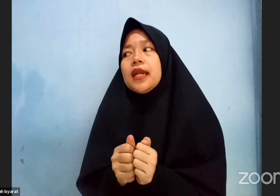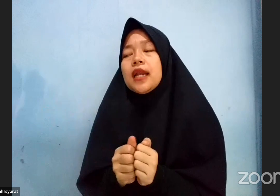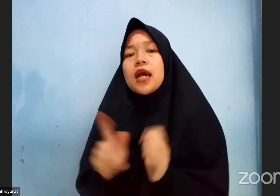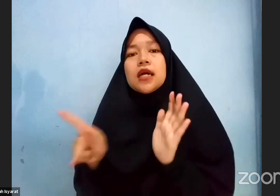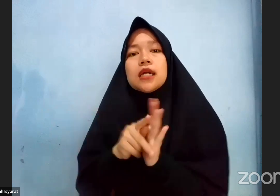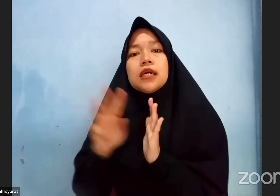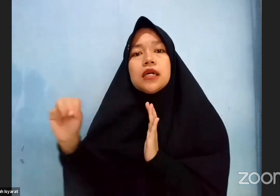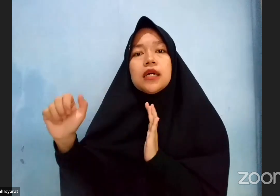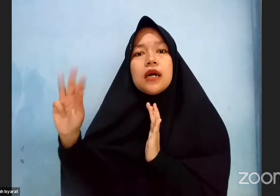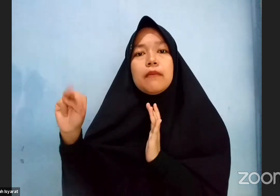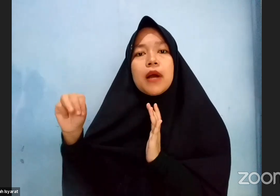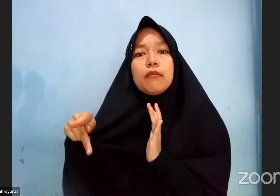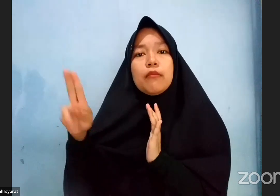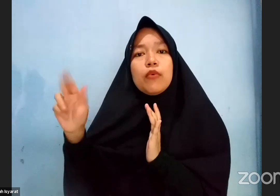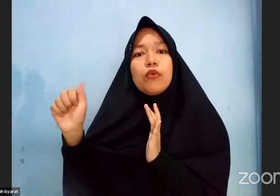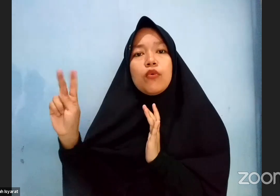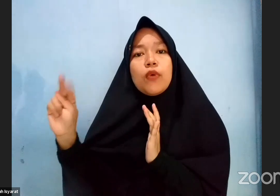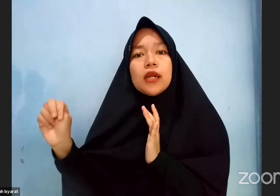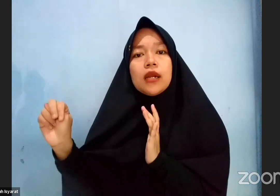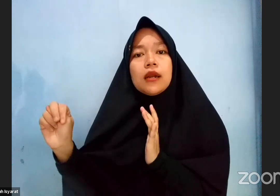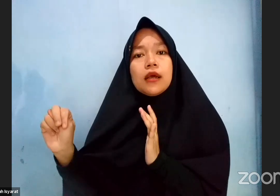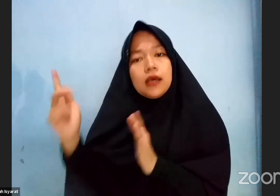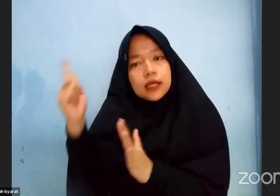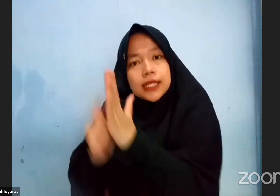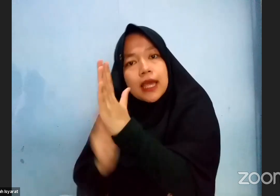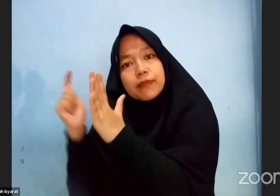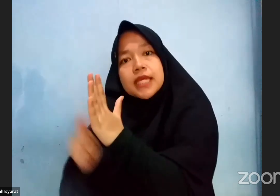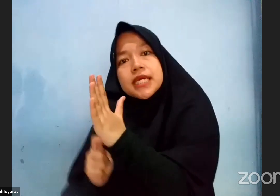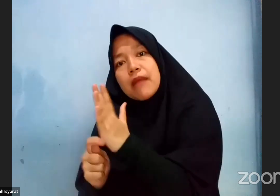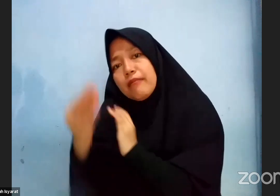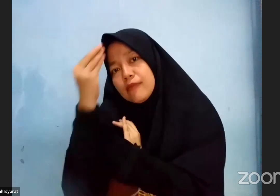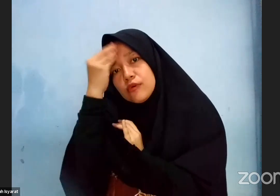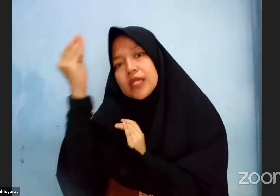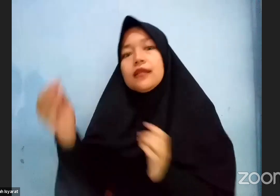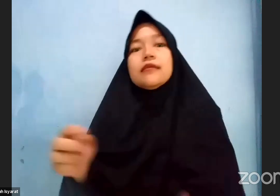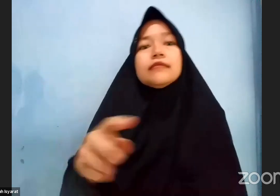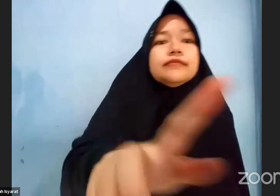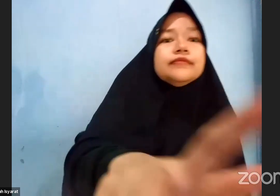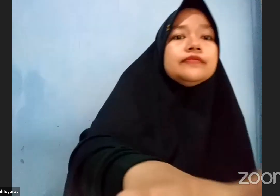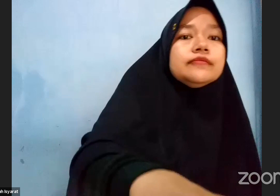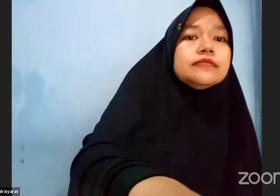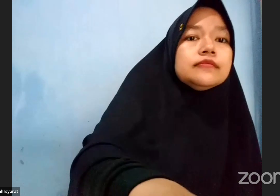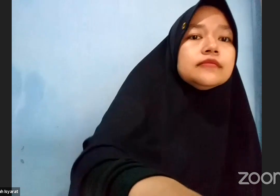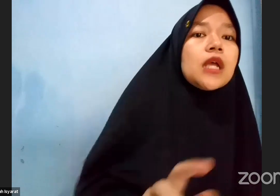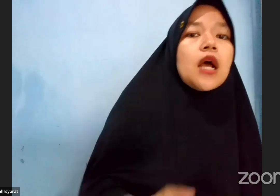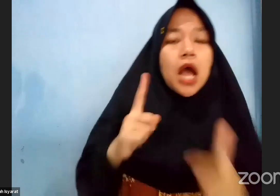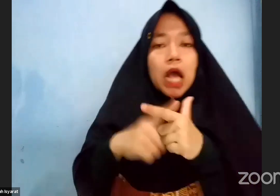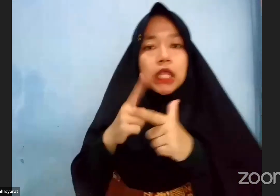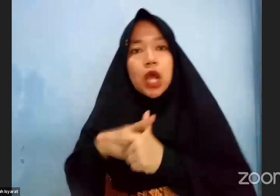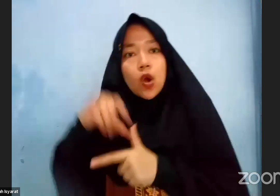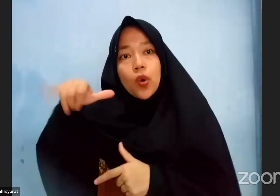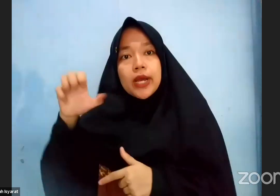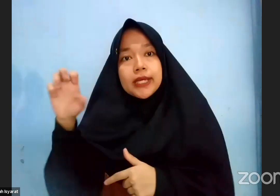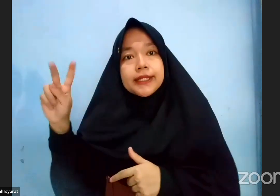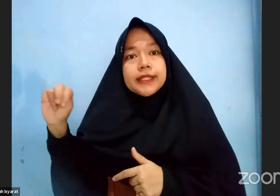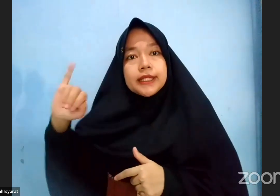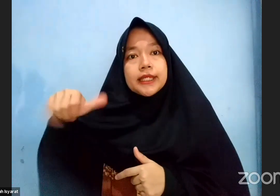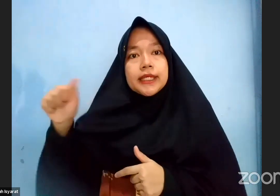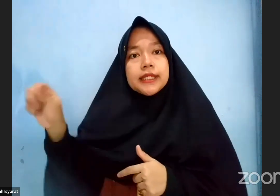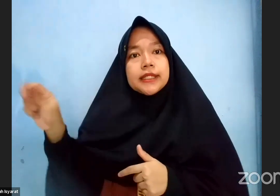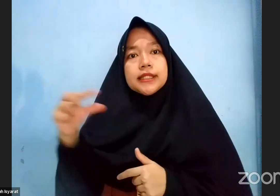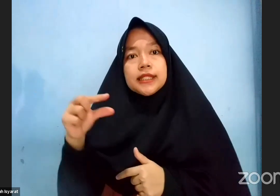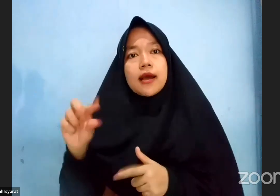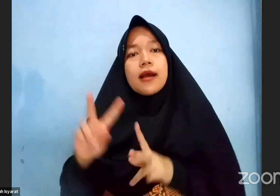ya Bu ya izin bertanya dari chintami lupitasari slbn Manggar poin-poin penting apa yang harus kita perhatikan ketika